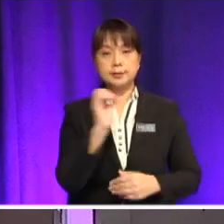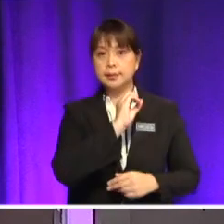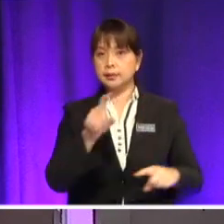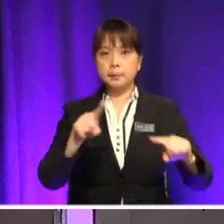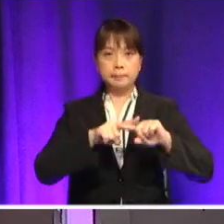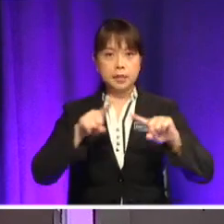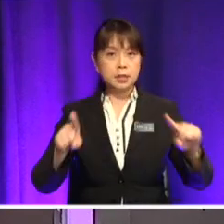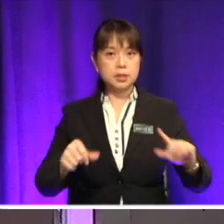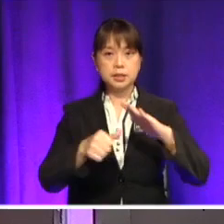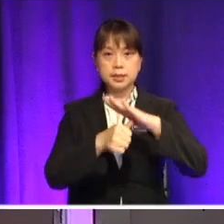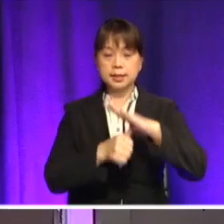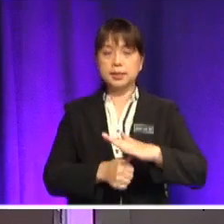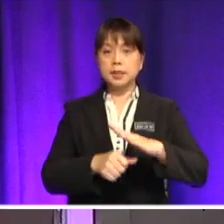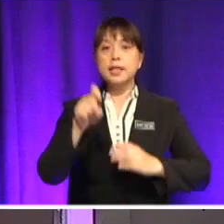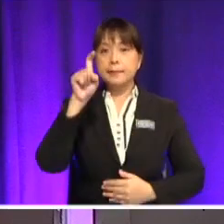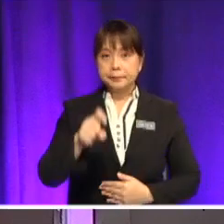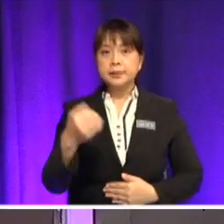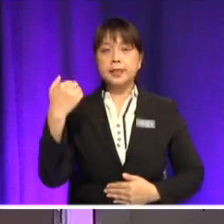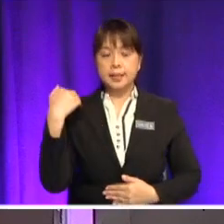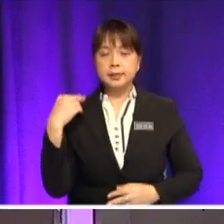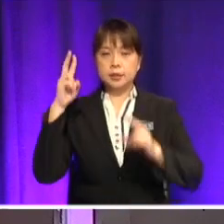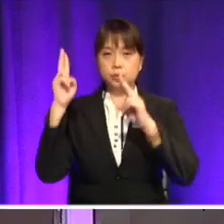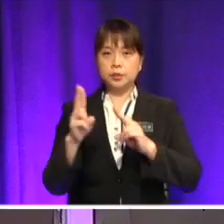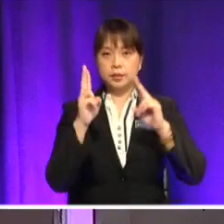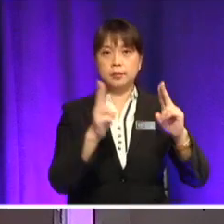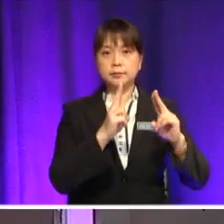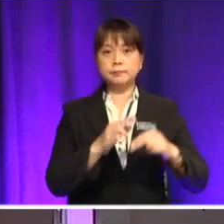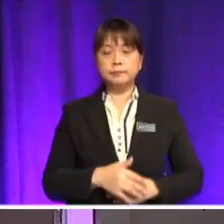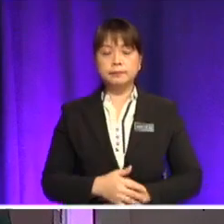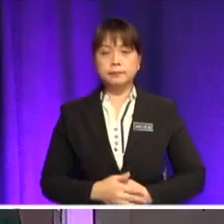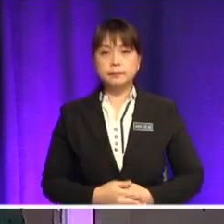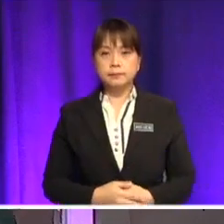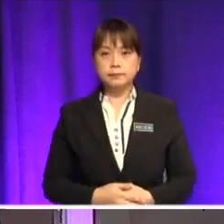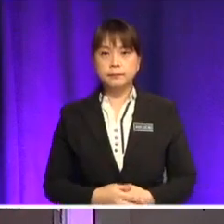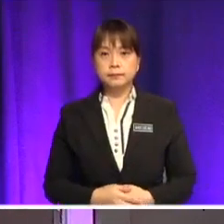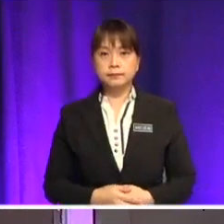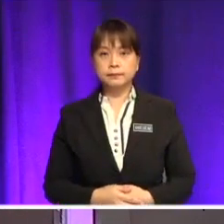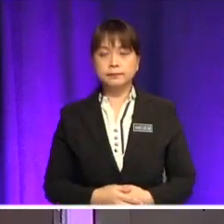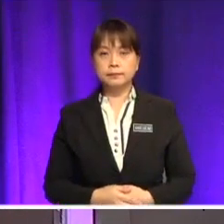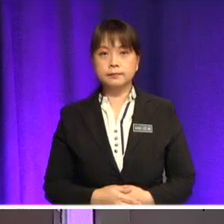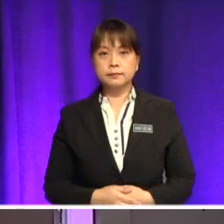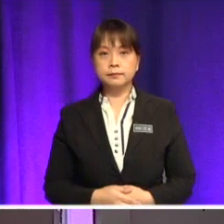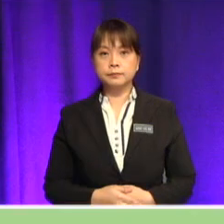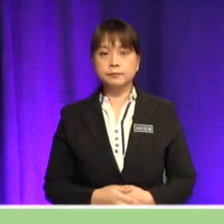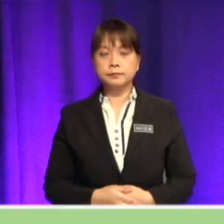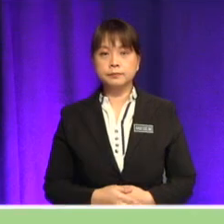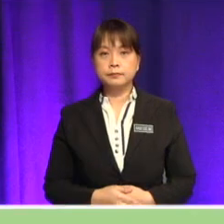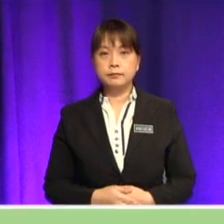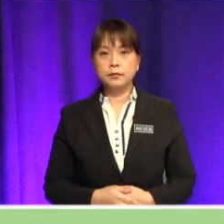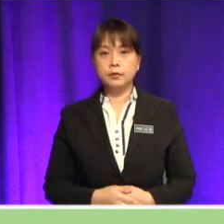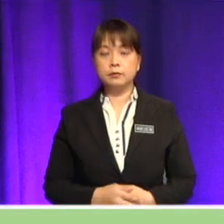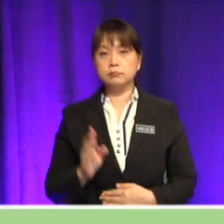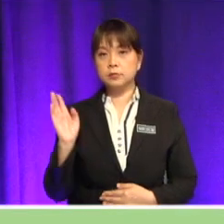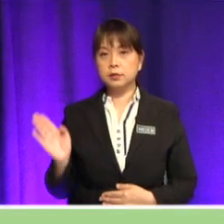Jadi dia mesti karena ada udah oke kemudian seterusnya roket pula boleh mengangkut manusia